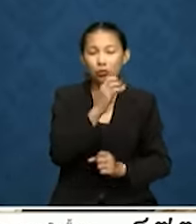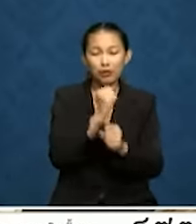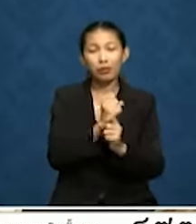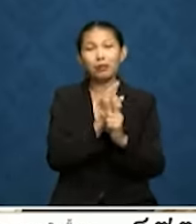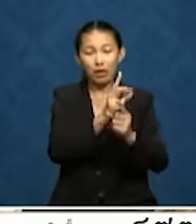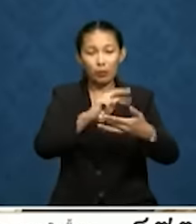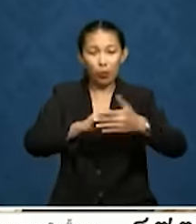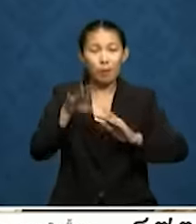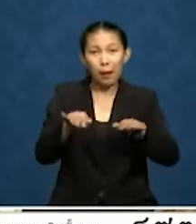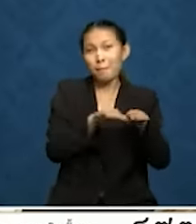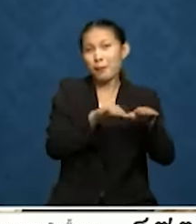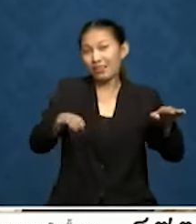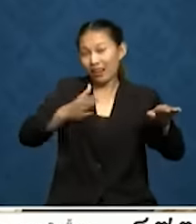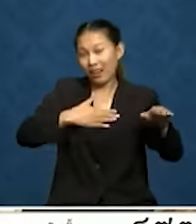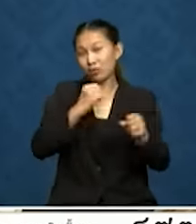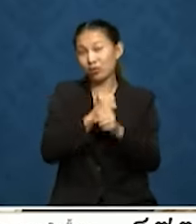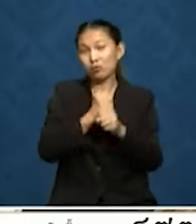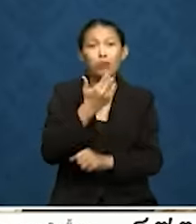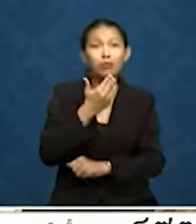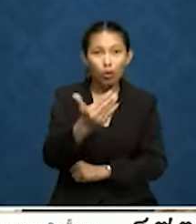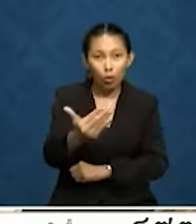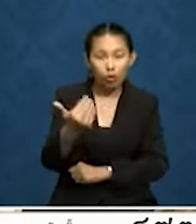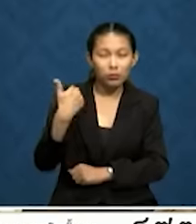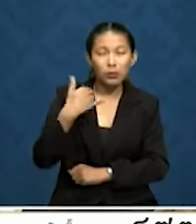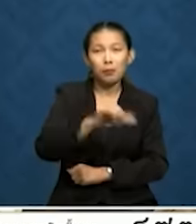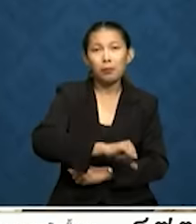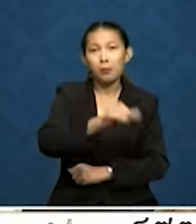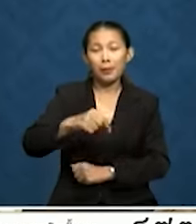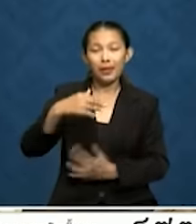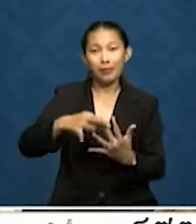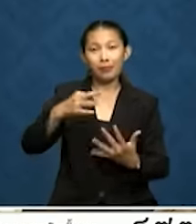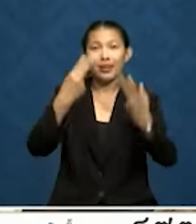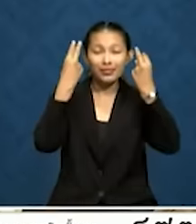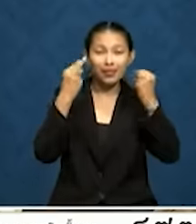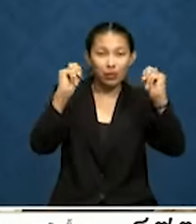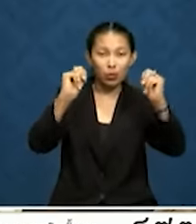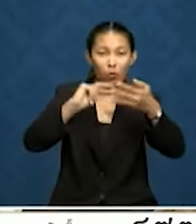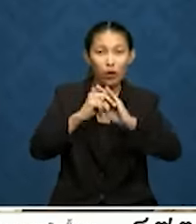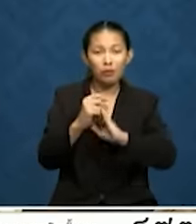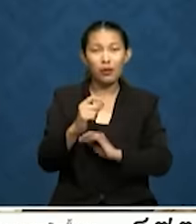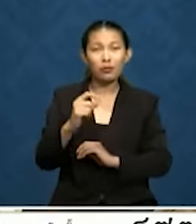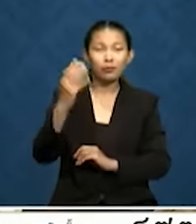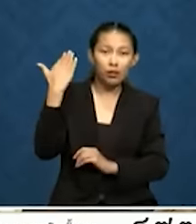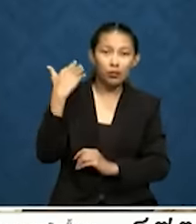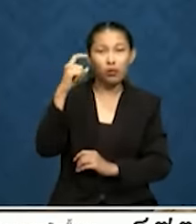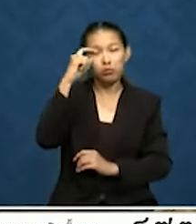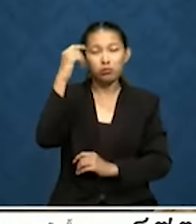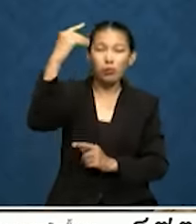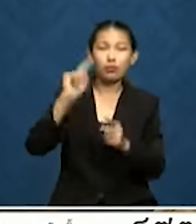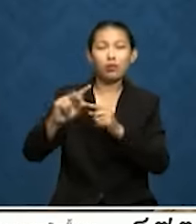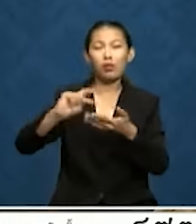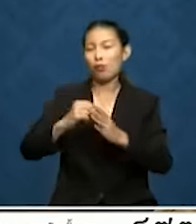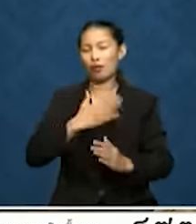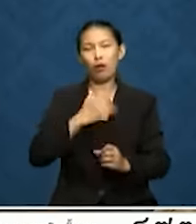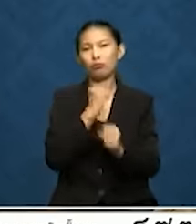ป็นการรักษามาตรฐานที่เราเคยทำมานะครับไม่ว่าจะเป็นการเลือกนายกรัฐมนตรีที่เป็นคุณพิธาหรือคุณเศรษฐาเราทำกันมาแบบ